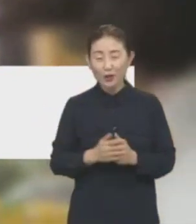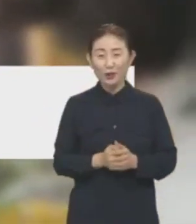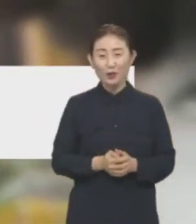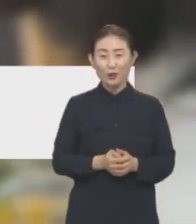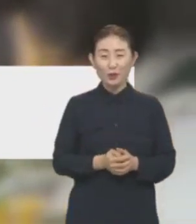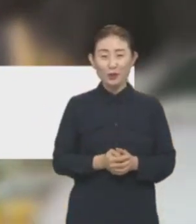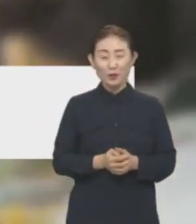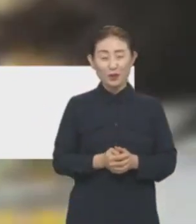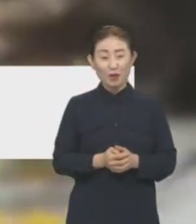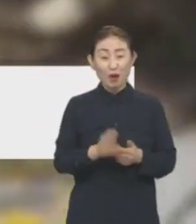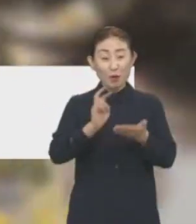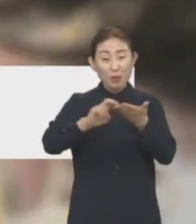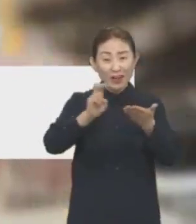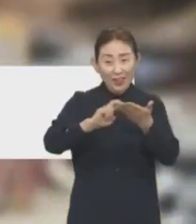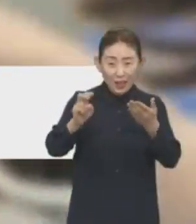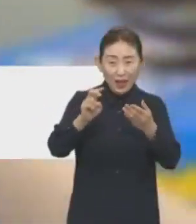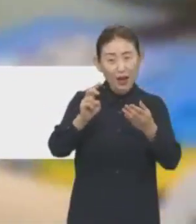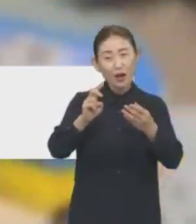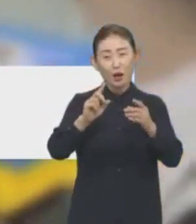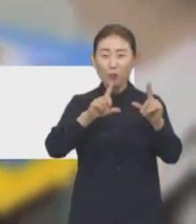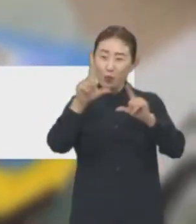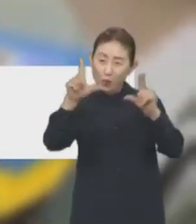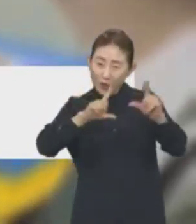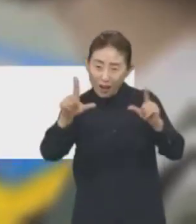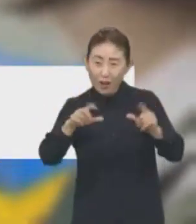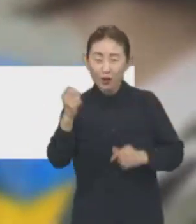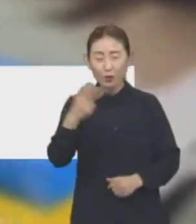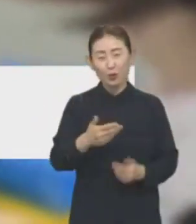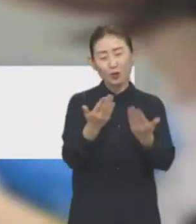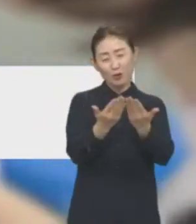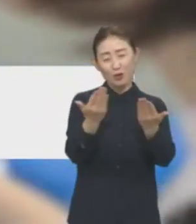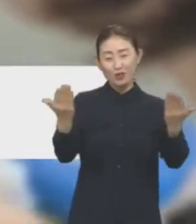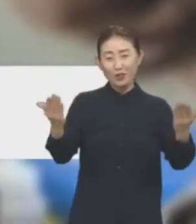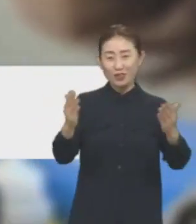이모티콘도 만들고 전시도 하고